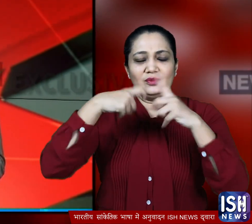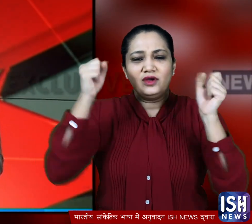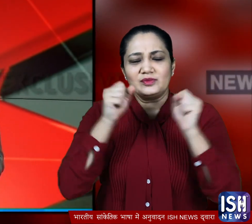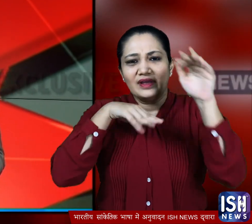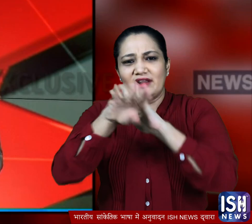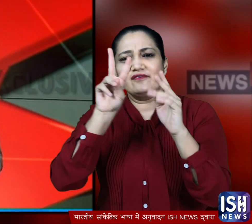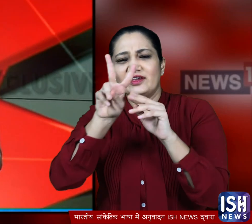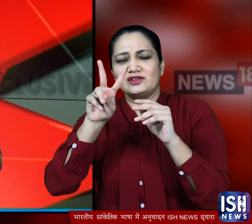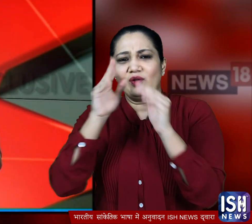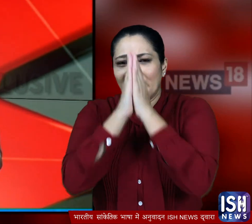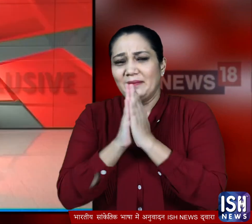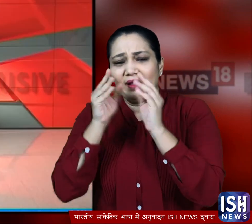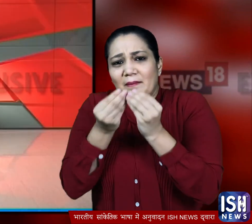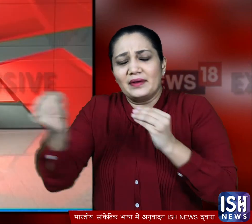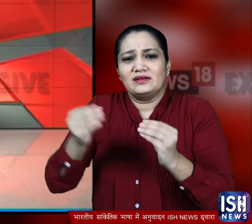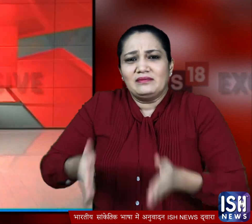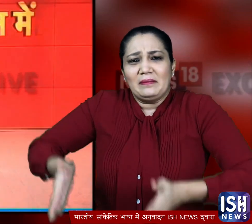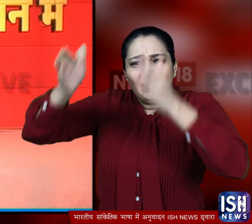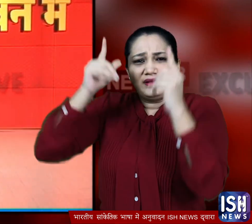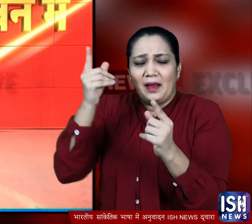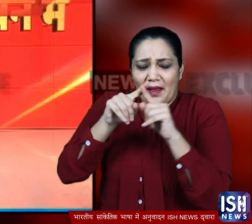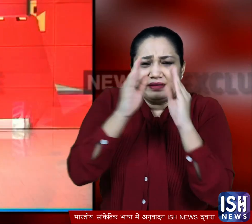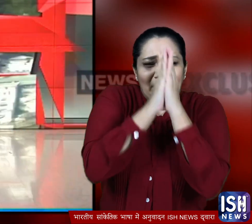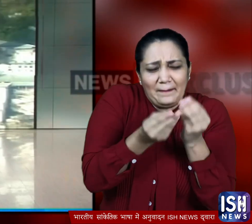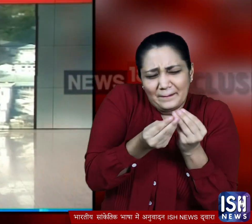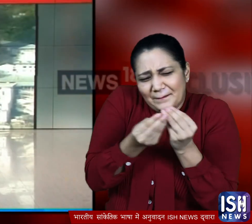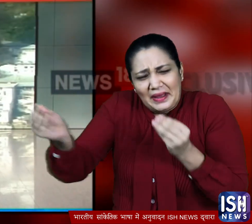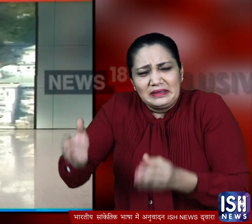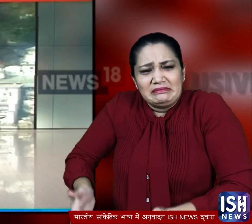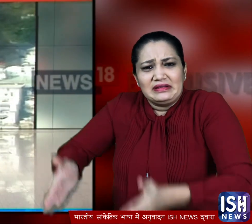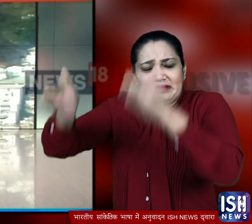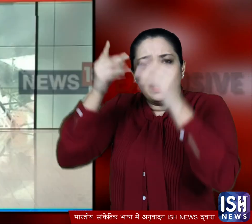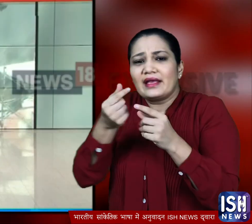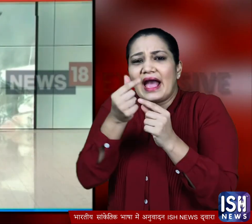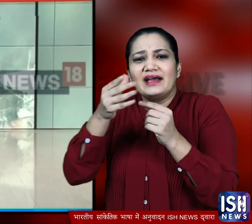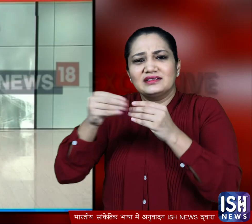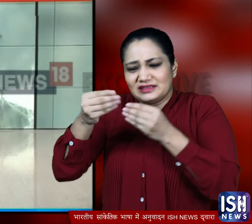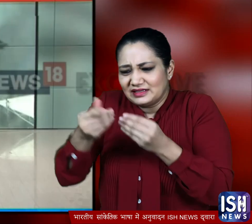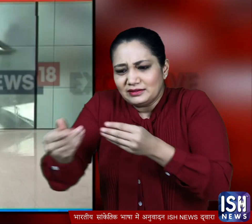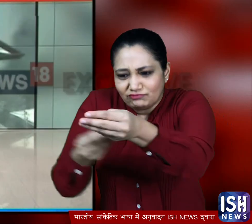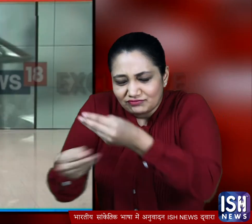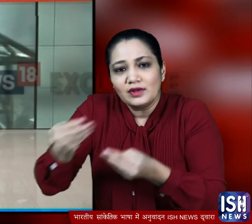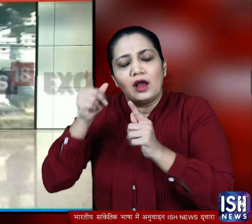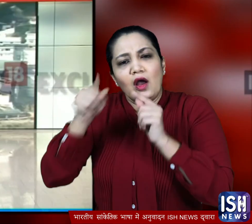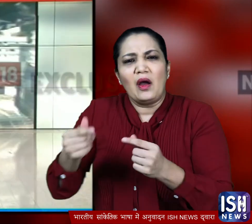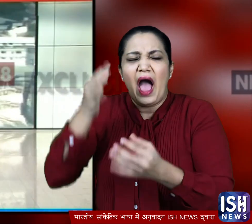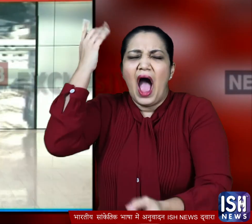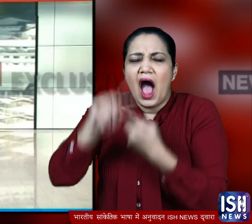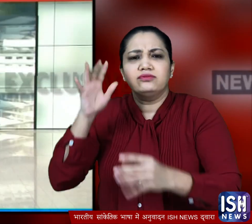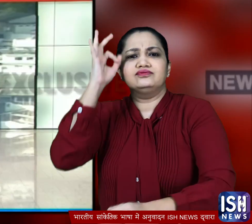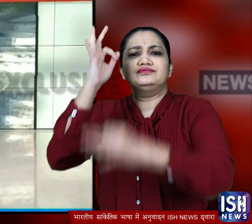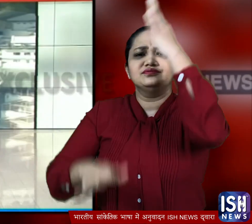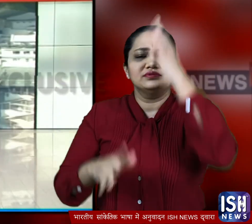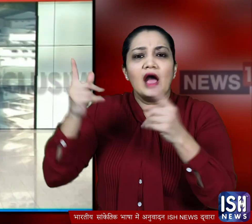से डरा देने वाली एक तस्वीर सामने आई। वहां मंदिर के बेहद करीब बने एक कैश काउंटर में भीषण आग लग गई। यह आग वहां कैसे